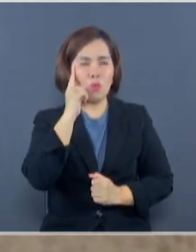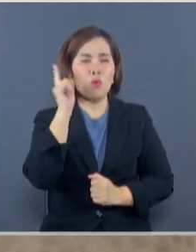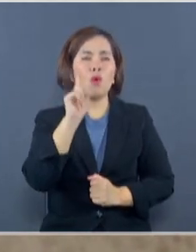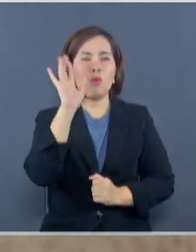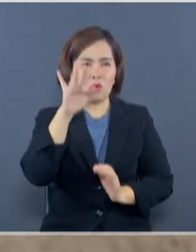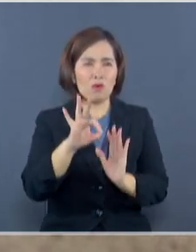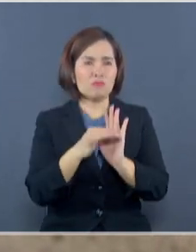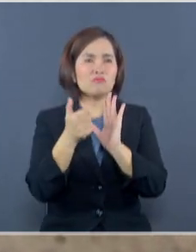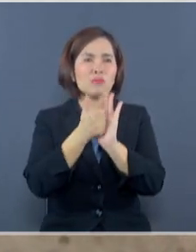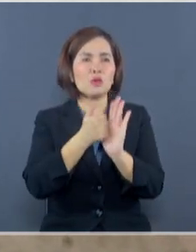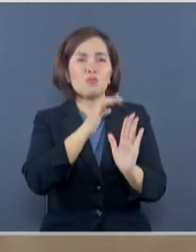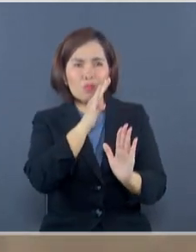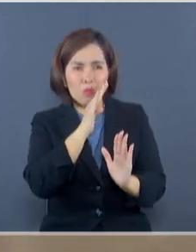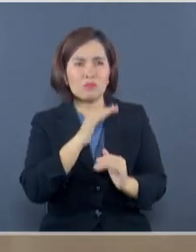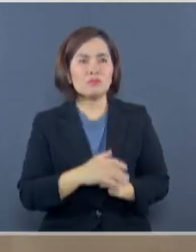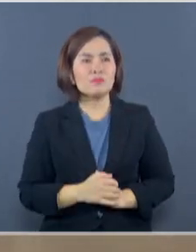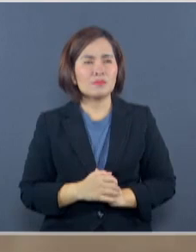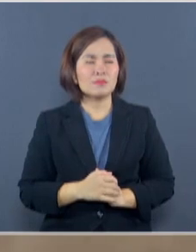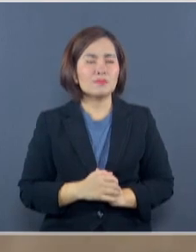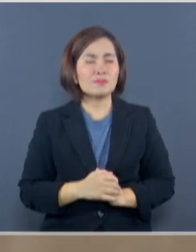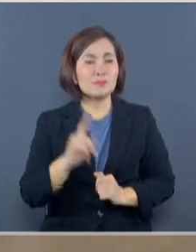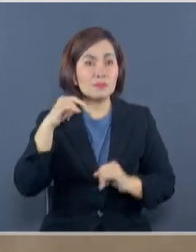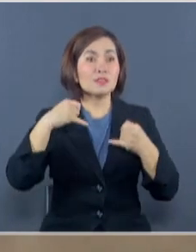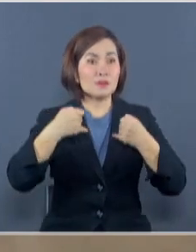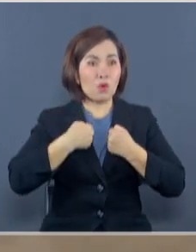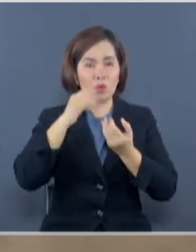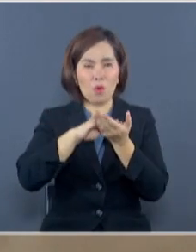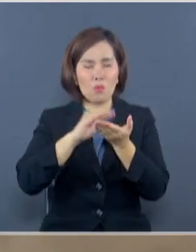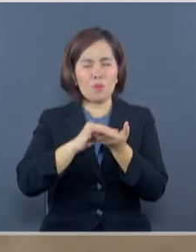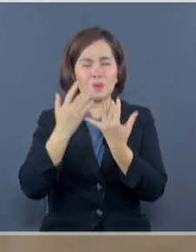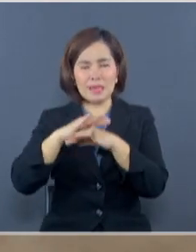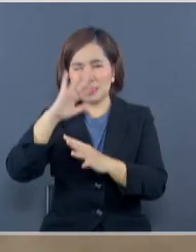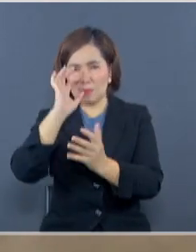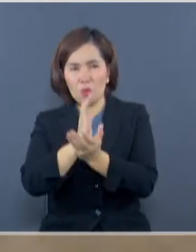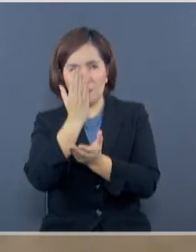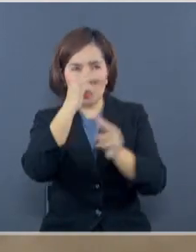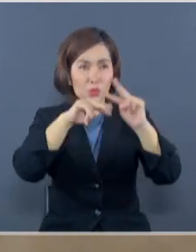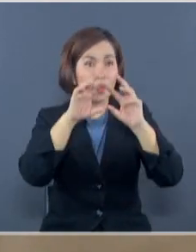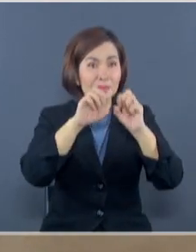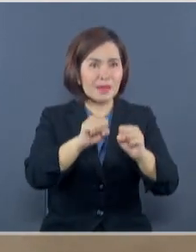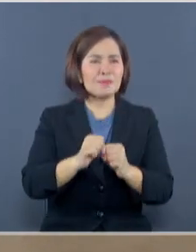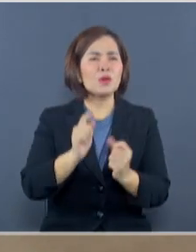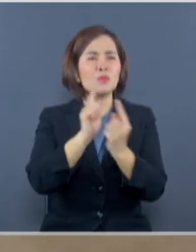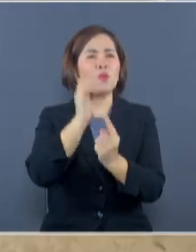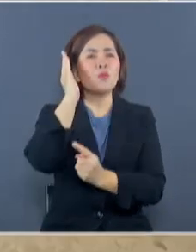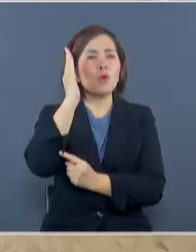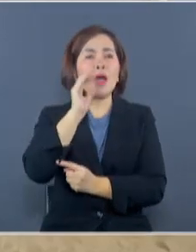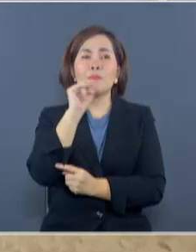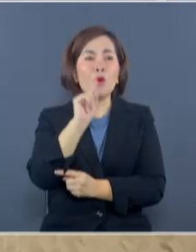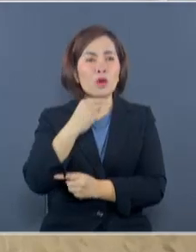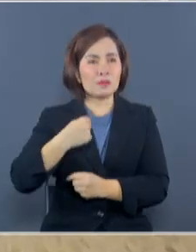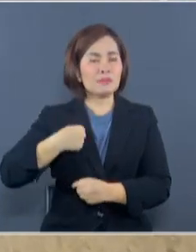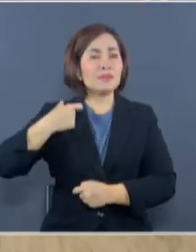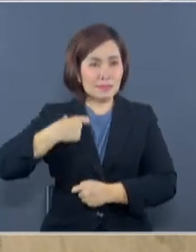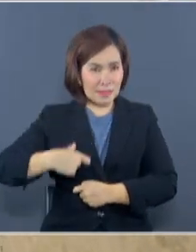าวนี่มันเพจปลอมนะฮะผู้เสียหายก็เลยรีบแจ้งตำรวจไซเบอร์ค่ะปรากฏว่ามีชายอ้างตัวเป็นทนายความ